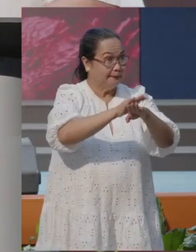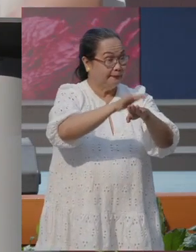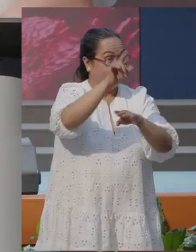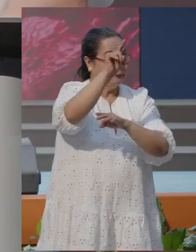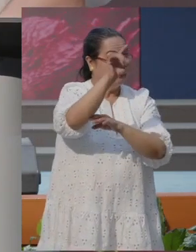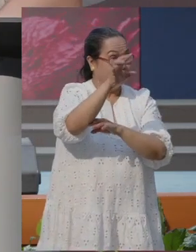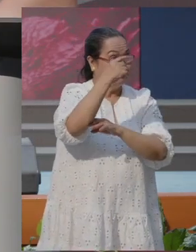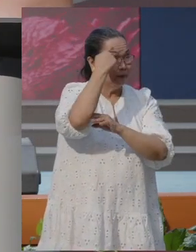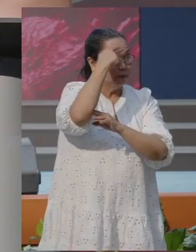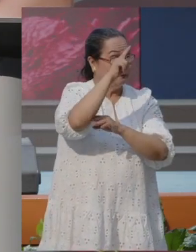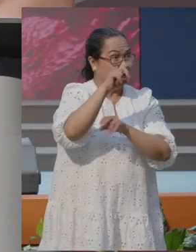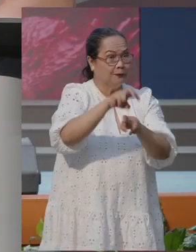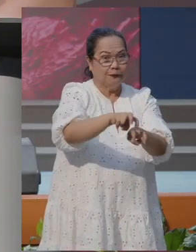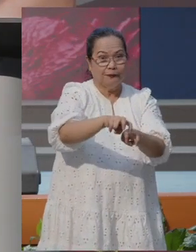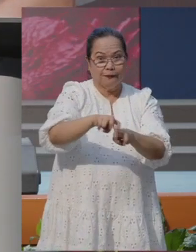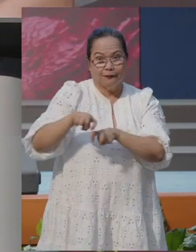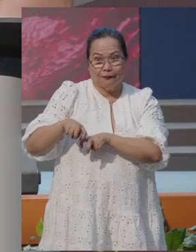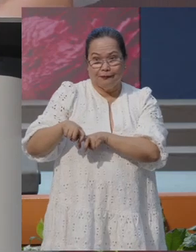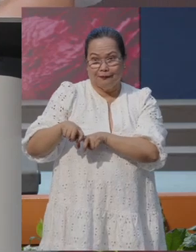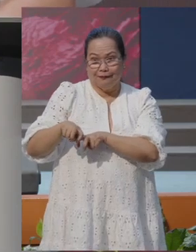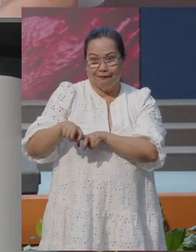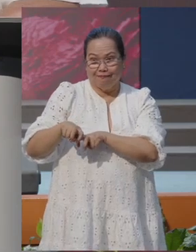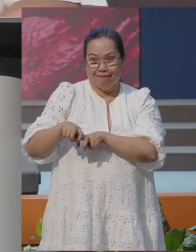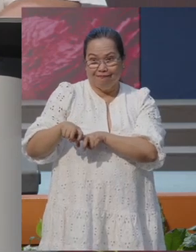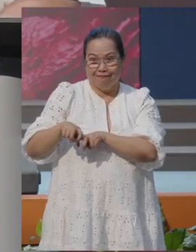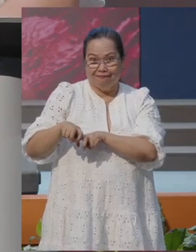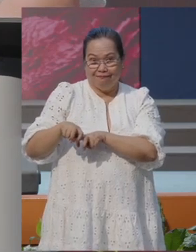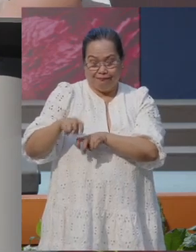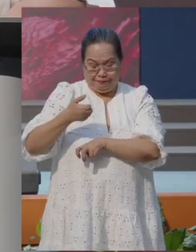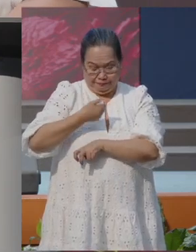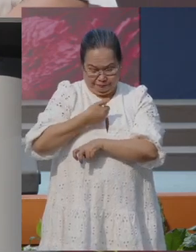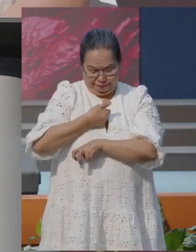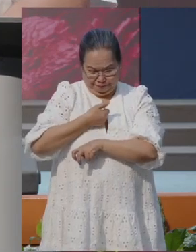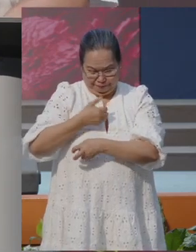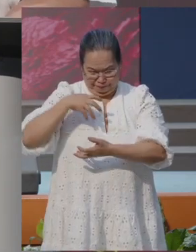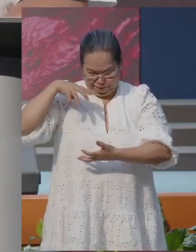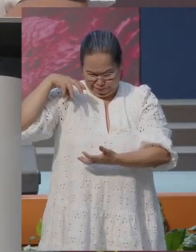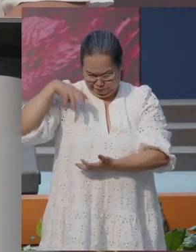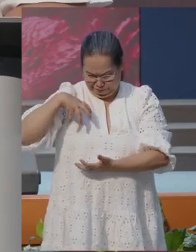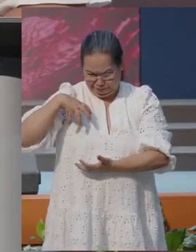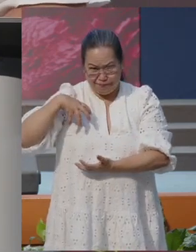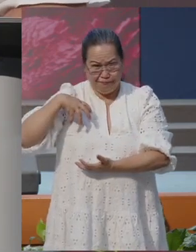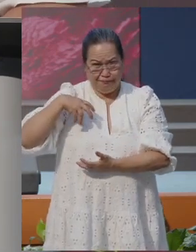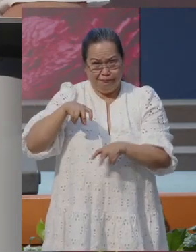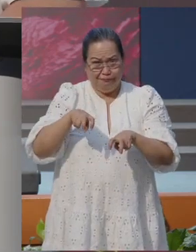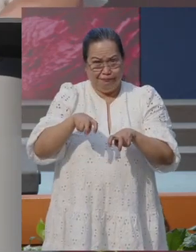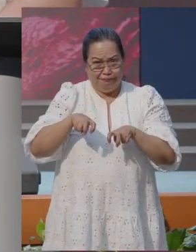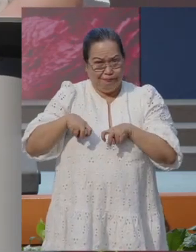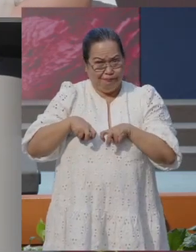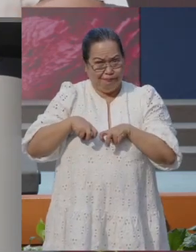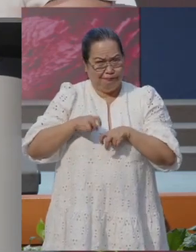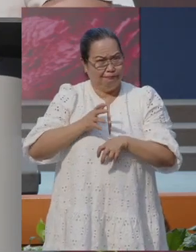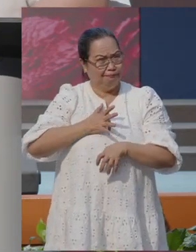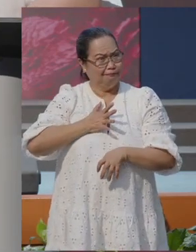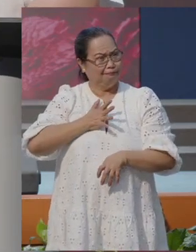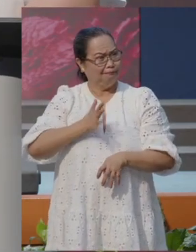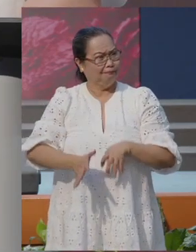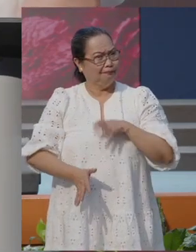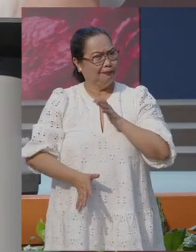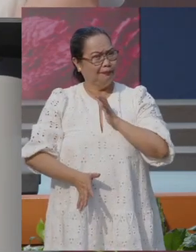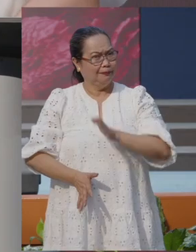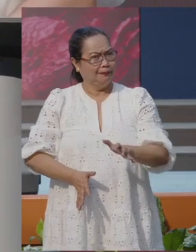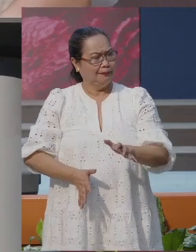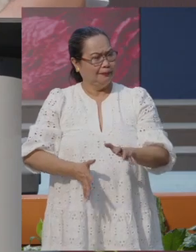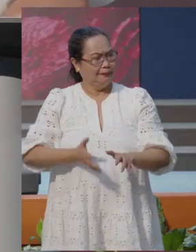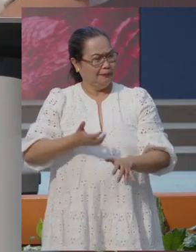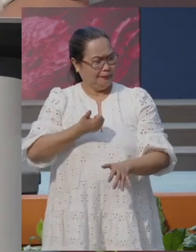mga makasarili. Sa makasariling kayamanan, makasariling katiwasayan, at